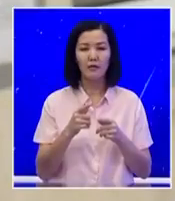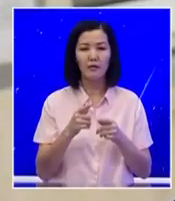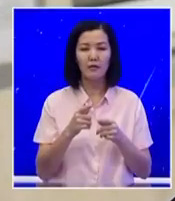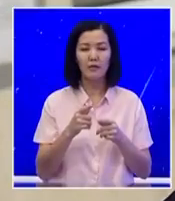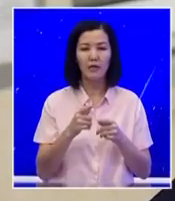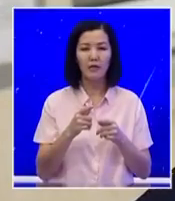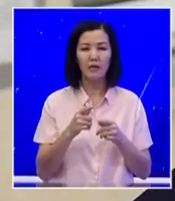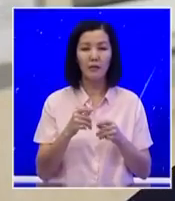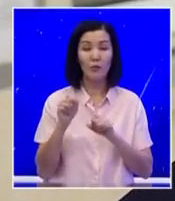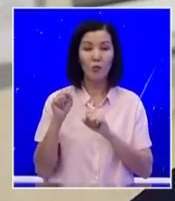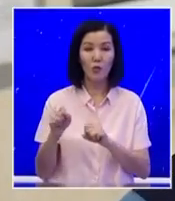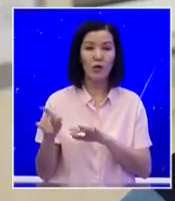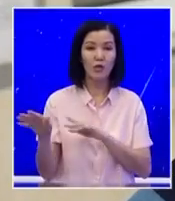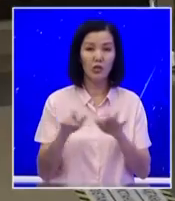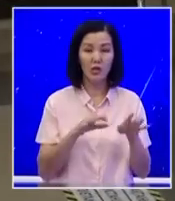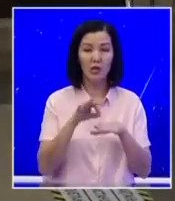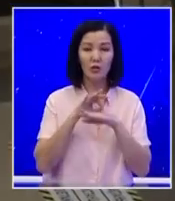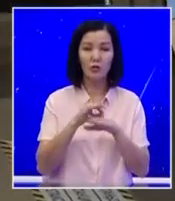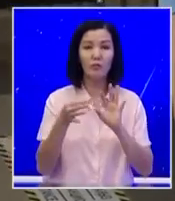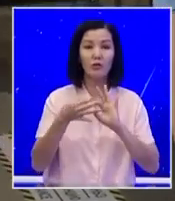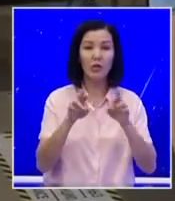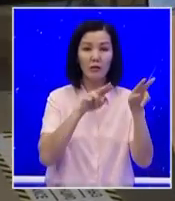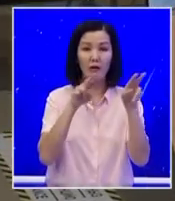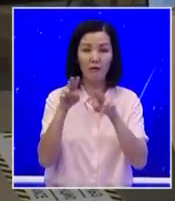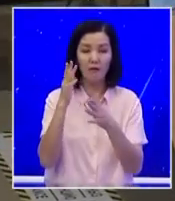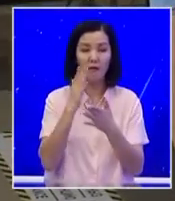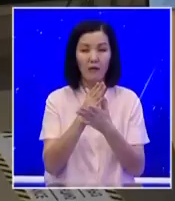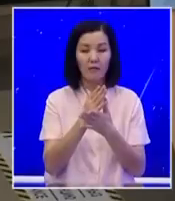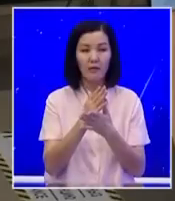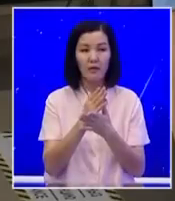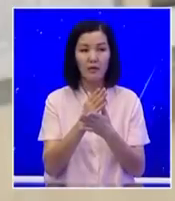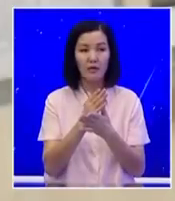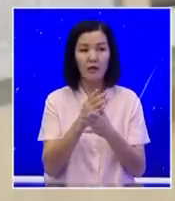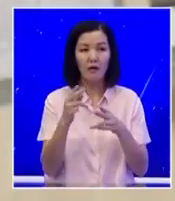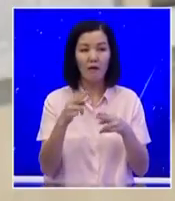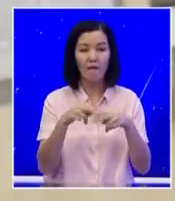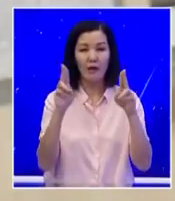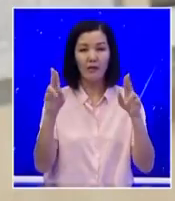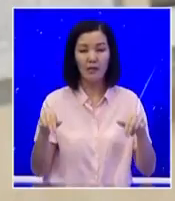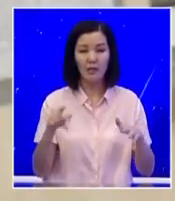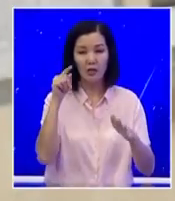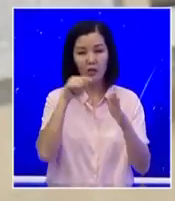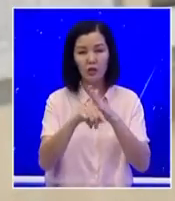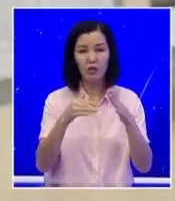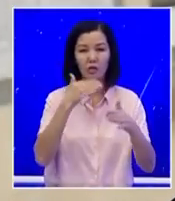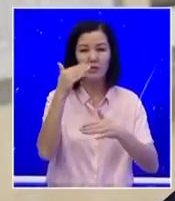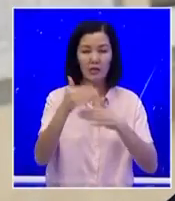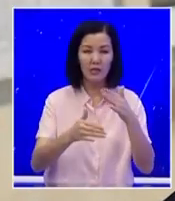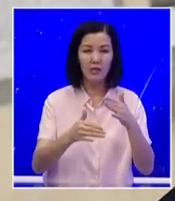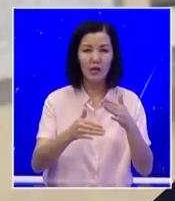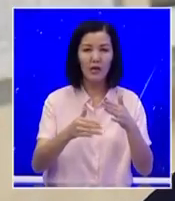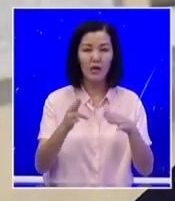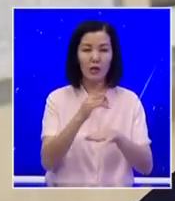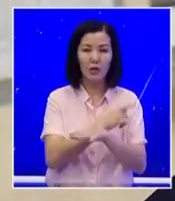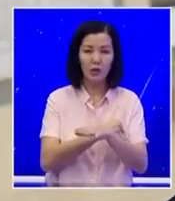сақталады. Бәрін қадалап қараймыз. Ішінде, вокзалдың ішінде, вокзалдың сыртында дежурный